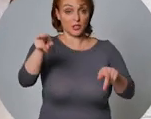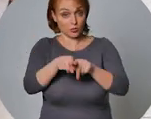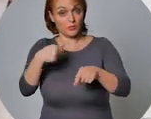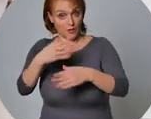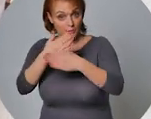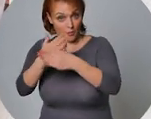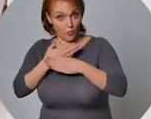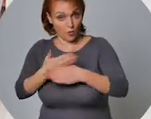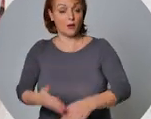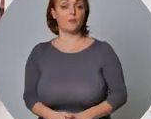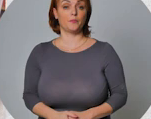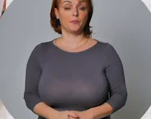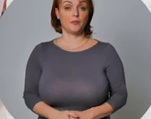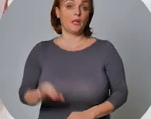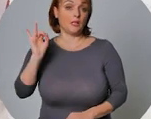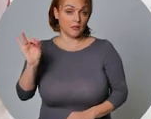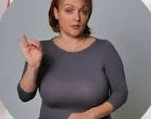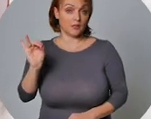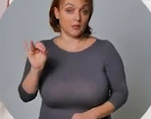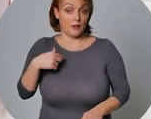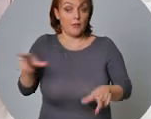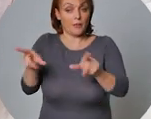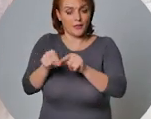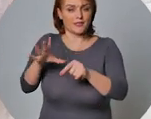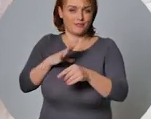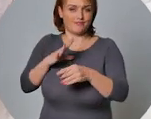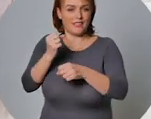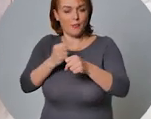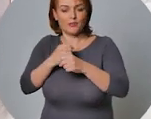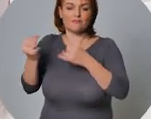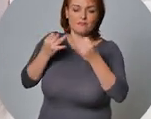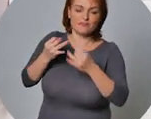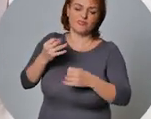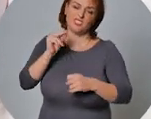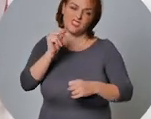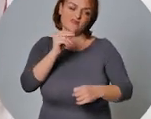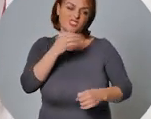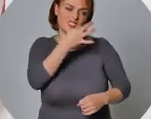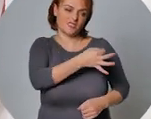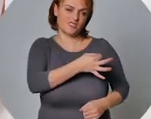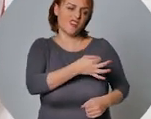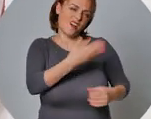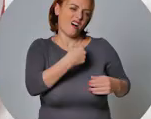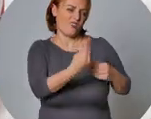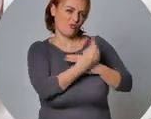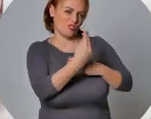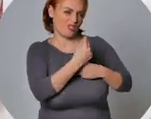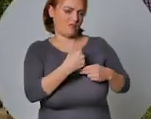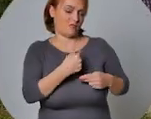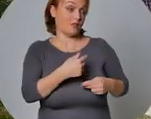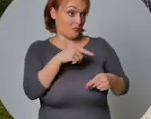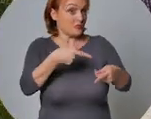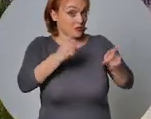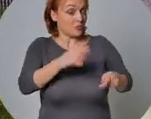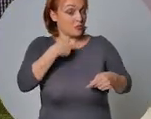Și cu dânsul grăiam și spuneam ea că eu chiar vreau să lucrez și eu. Să mă înveț multe lucruri. Și el m-a învățat.